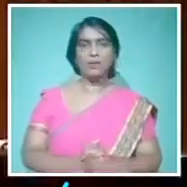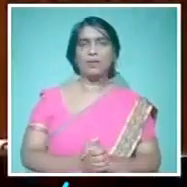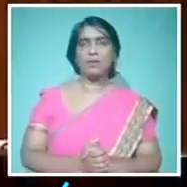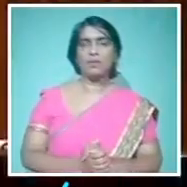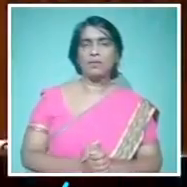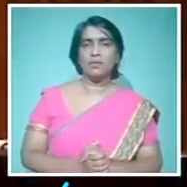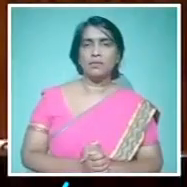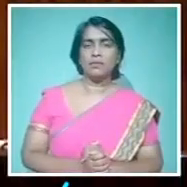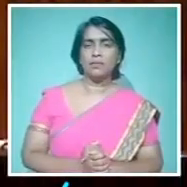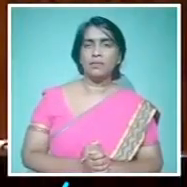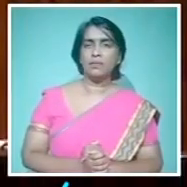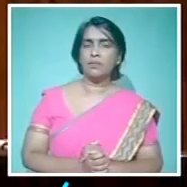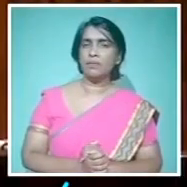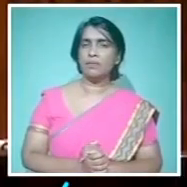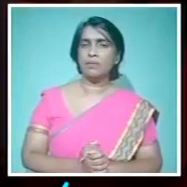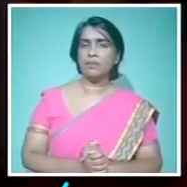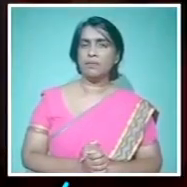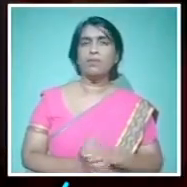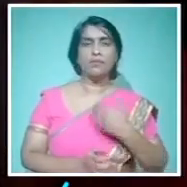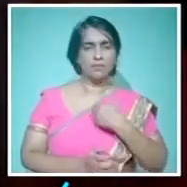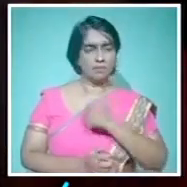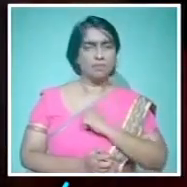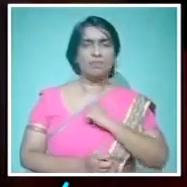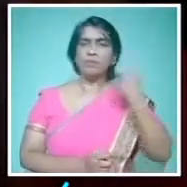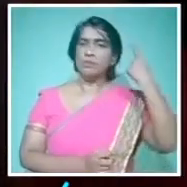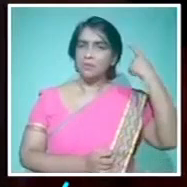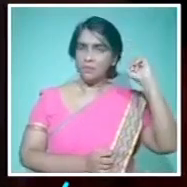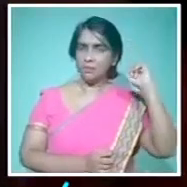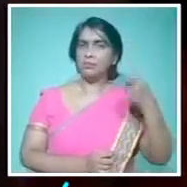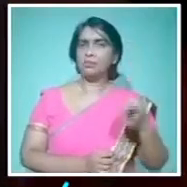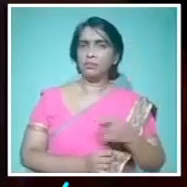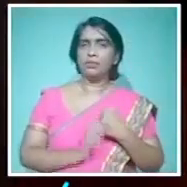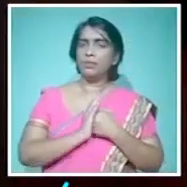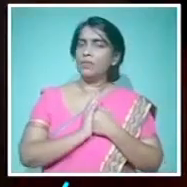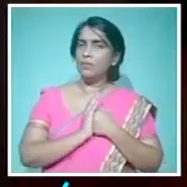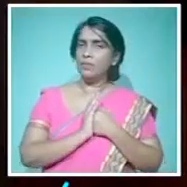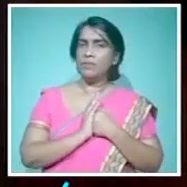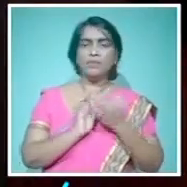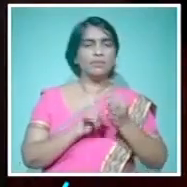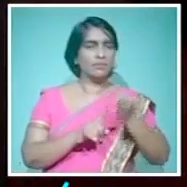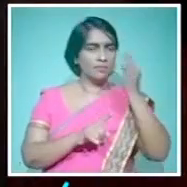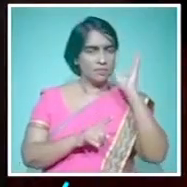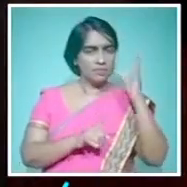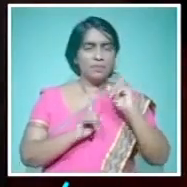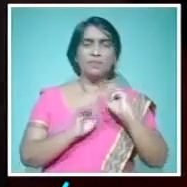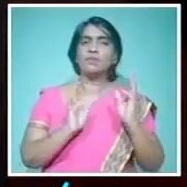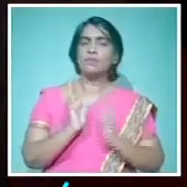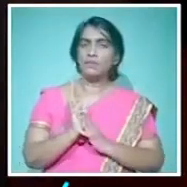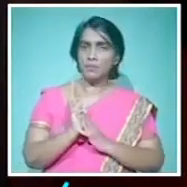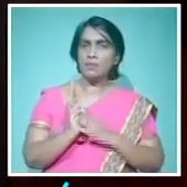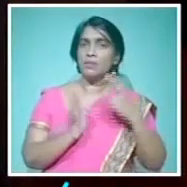කතානායකතුමනි ඉන්ටර්පෝඩ මම කැමැතියි ඊයේ දිනේදී අතිගරු ජනාධිපතිතුමත්